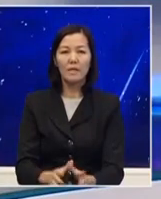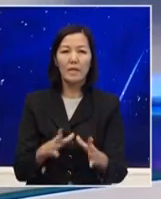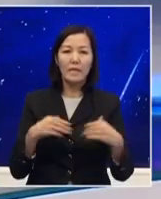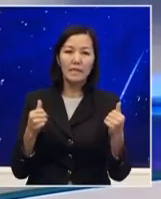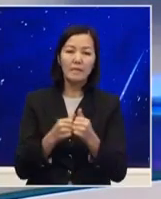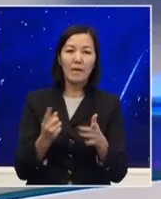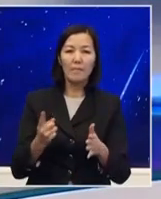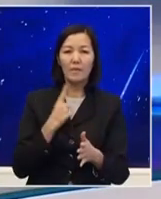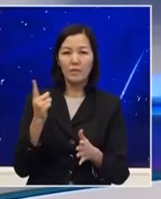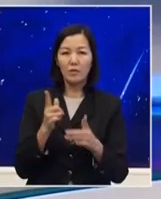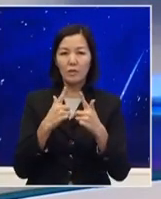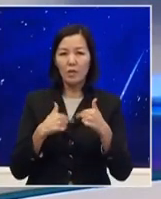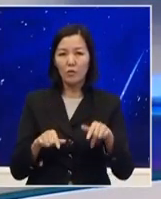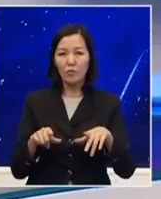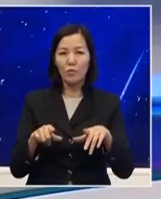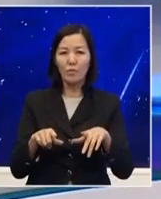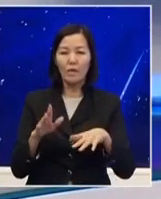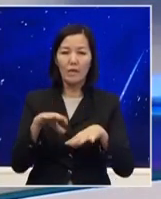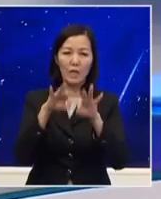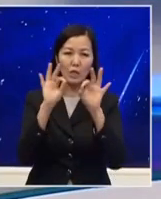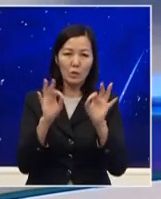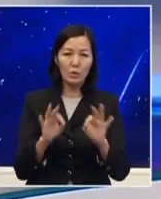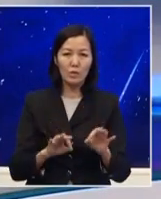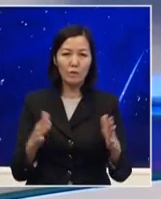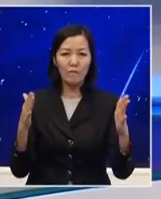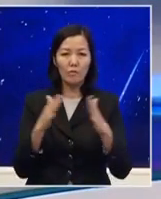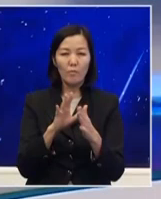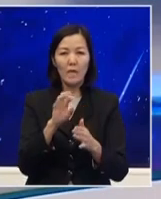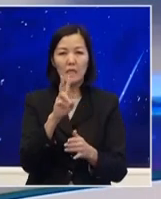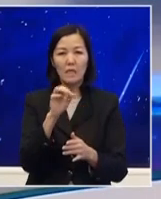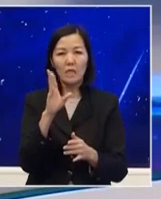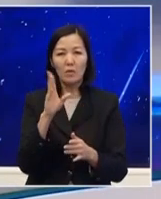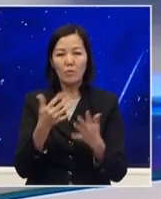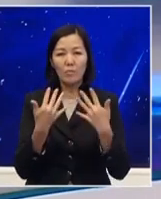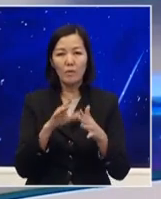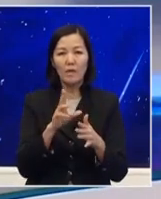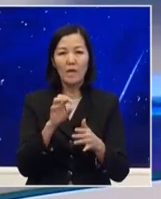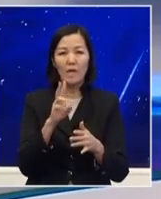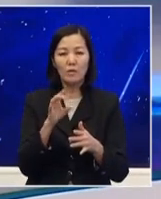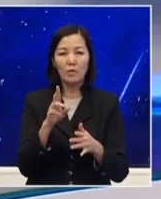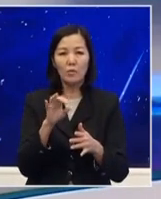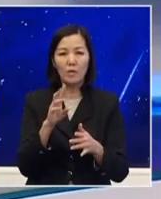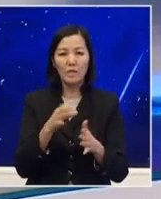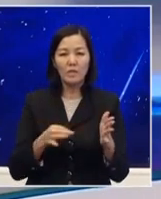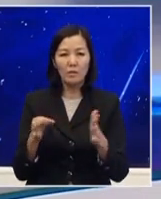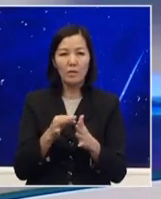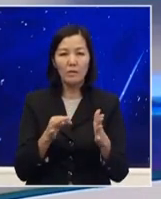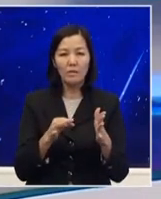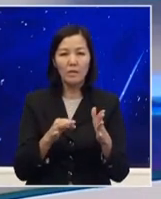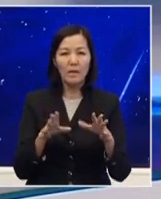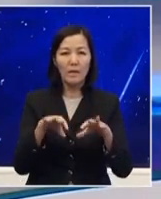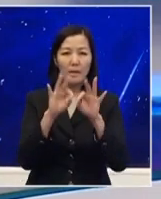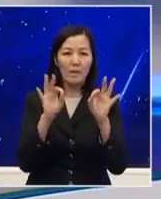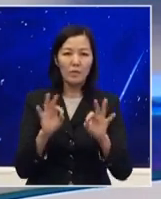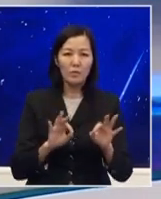Семья мастеров создает шедевры прикладного искусства. В доме Есенкуловых из поселка Акдала Туркестанской области прикладным